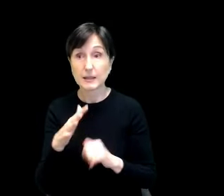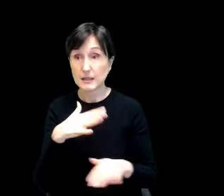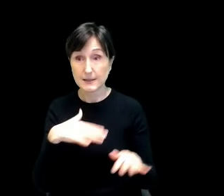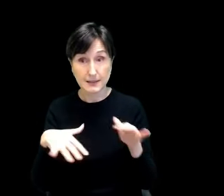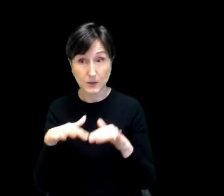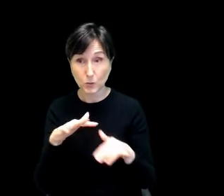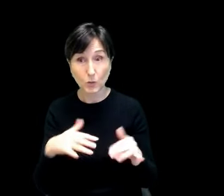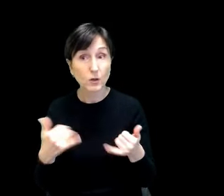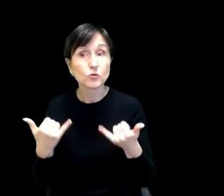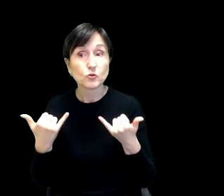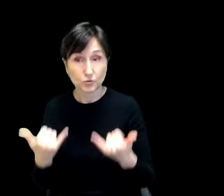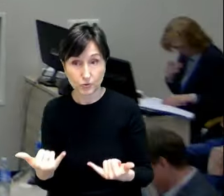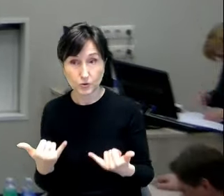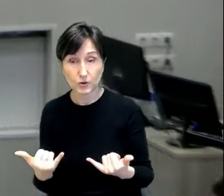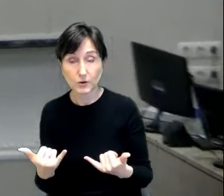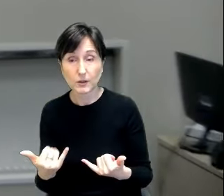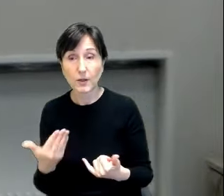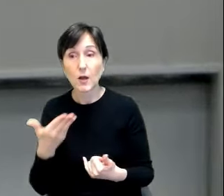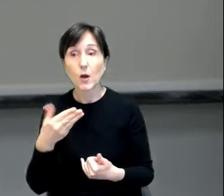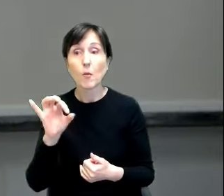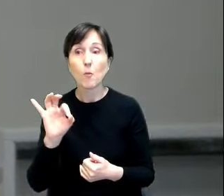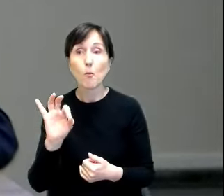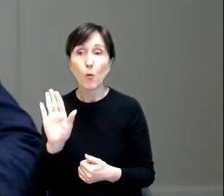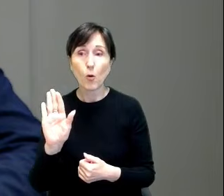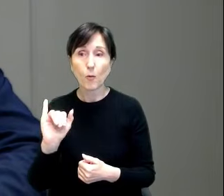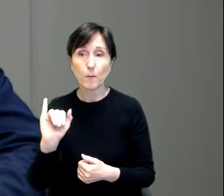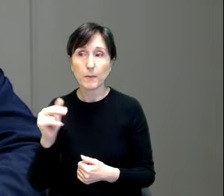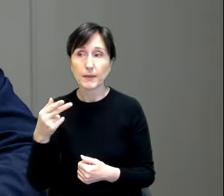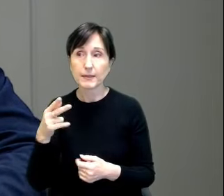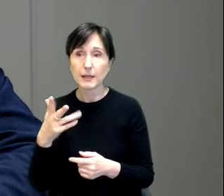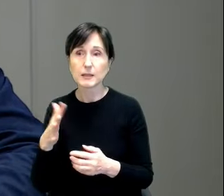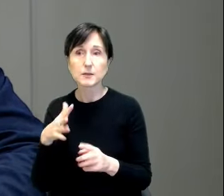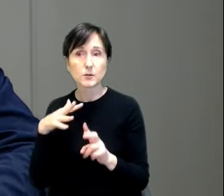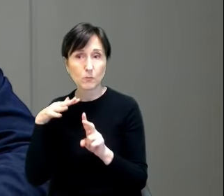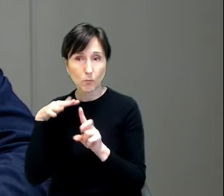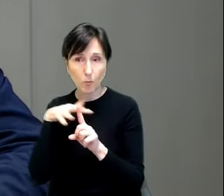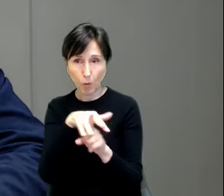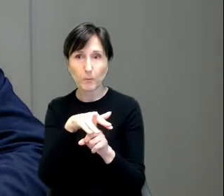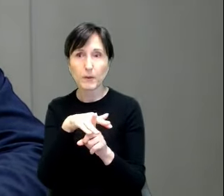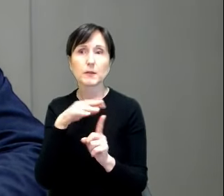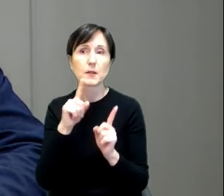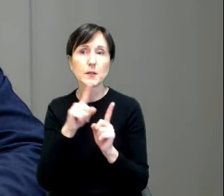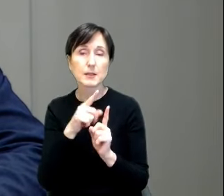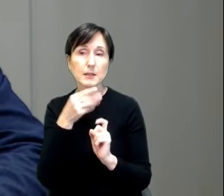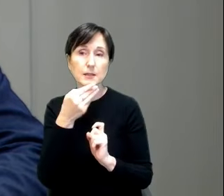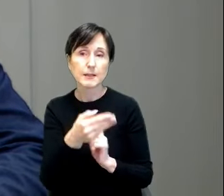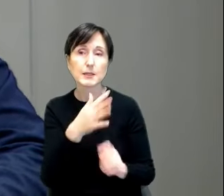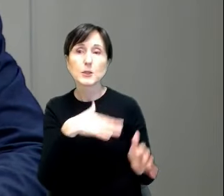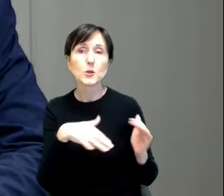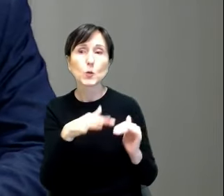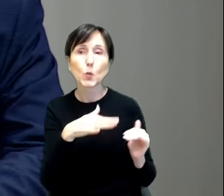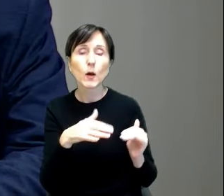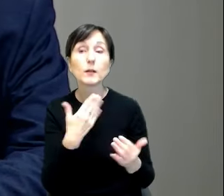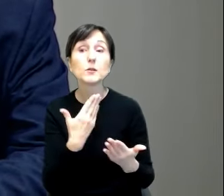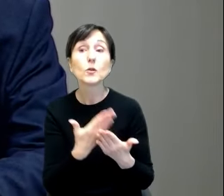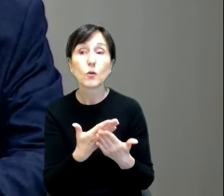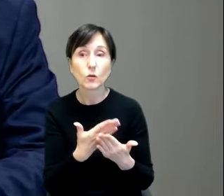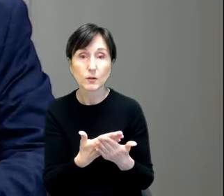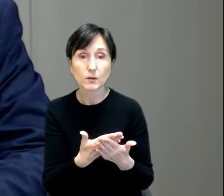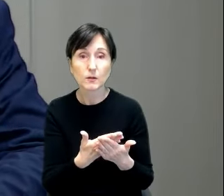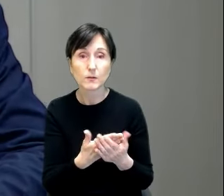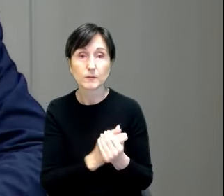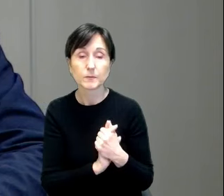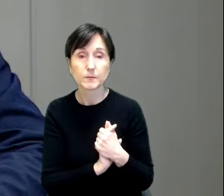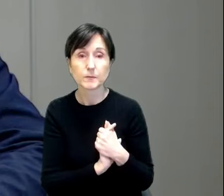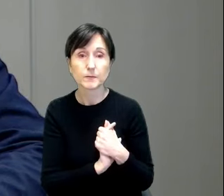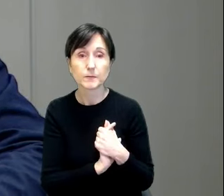ta mobingo situacija buvo sukurpta nes kodėl aš taip sakau todėl kad nei vat ir